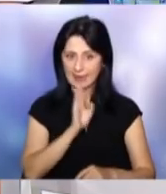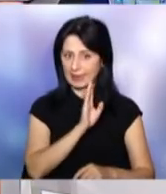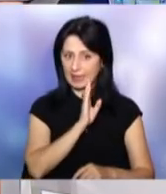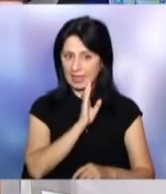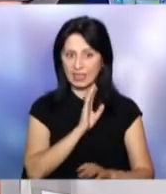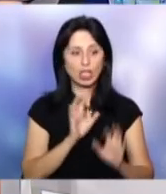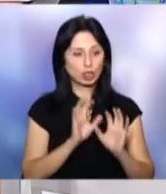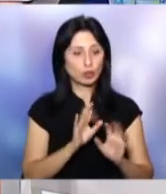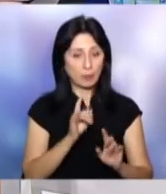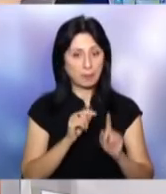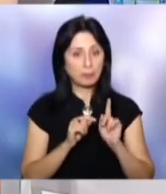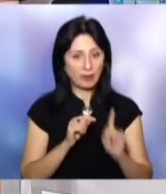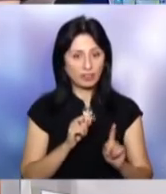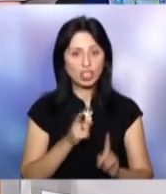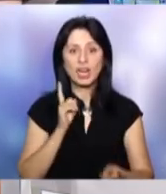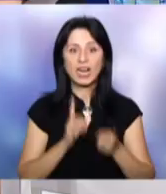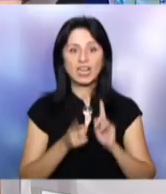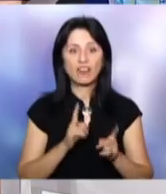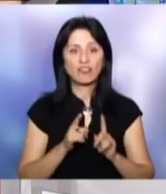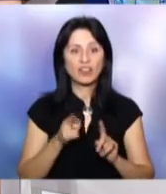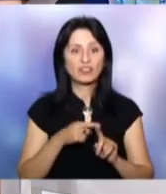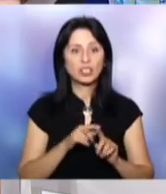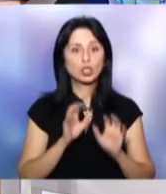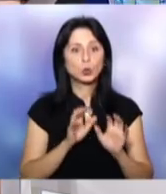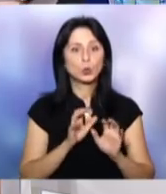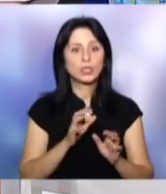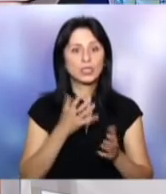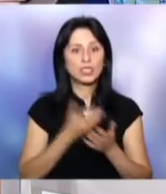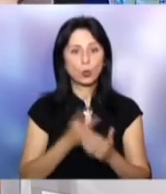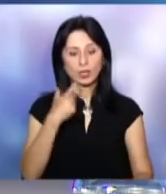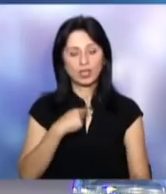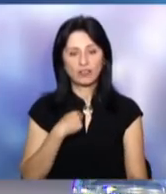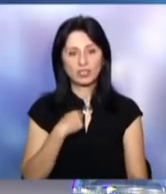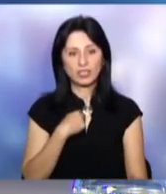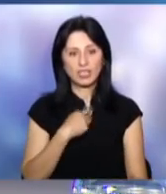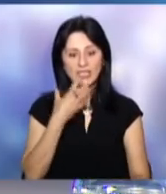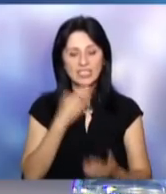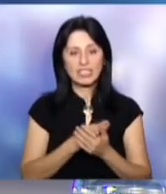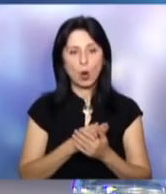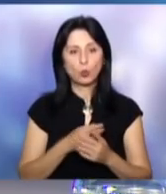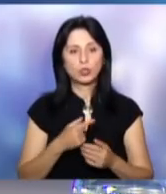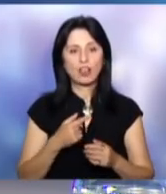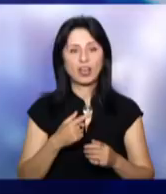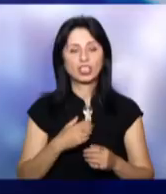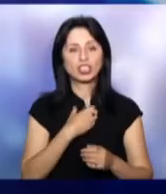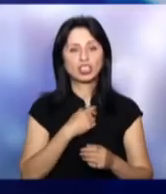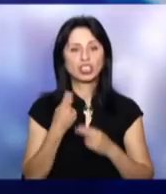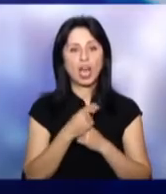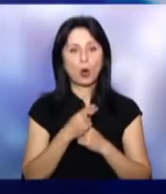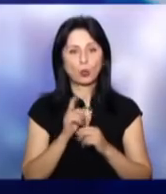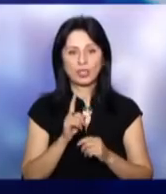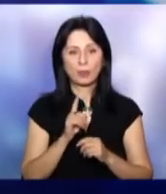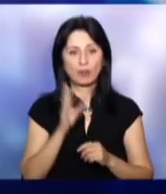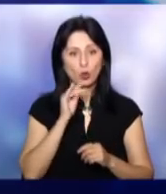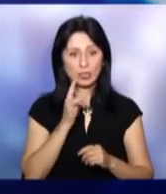რომელიც ზრუნავს ბავშვზე, რეალურად ის პროექცირებს, ის ზრუნავს საკუთარ თავზე, საკუთარი შიშებისგან განკურნებას ცდილობს ამ გზით.